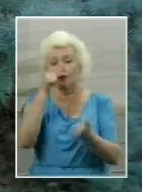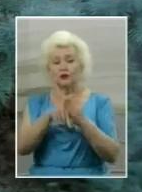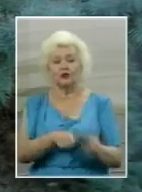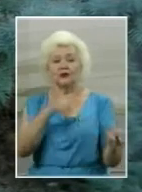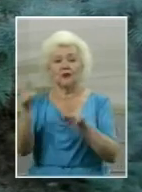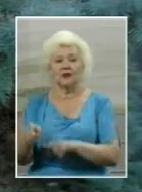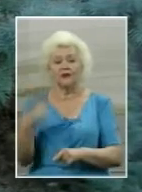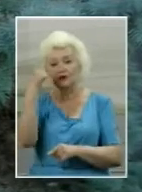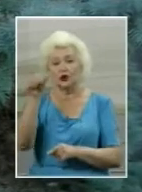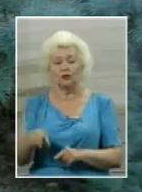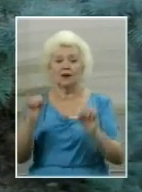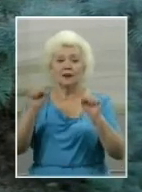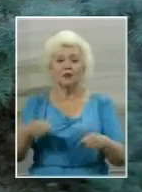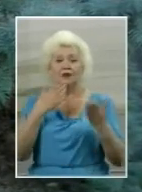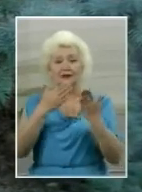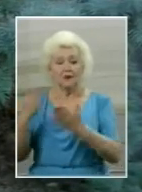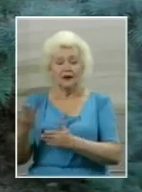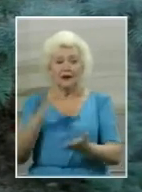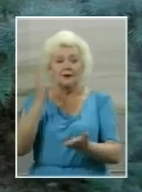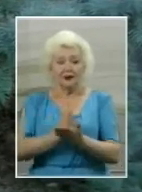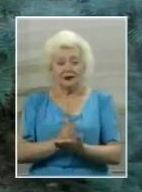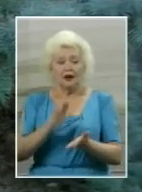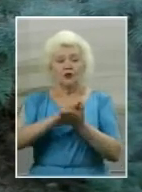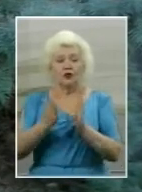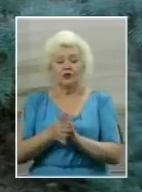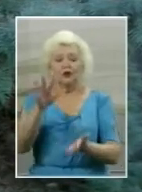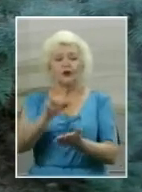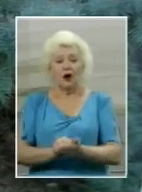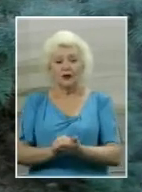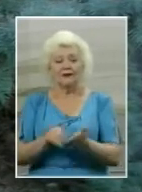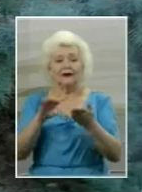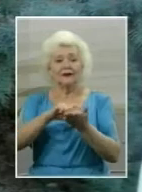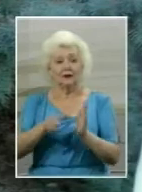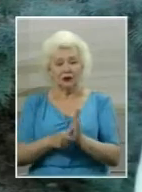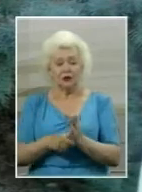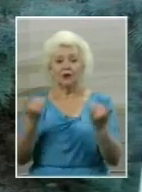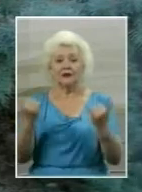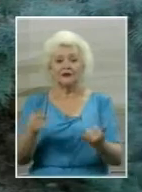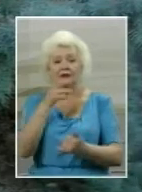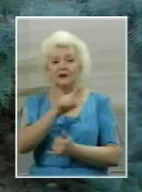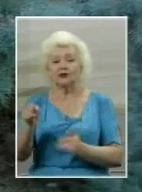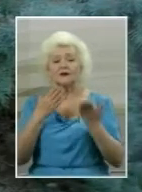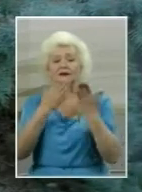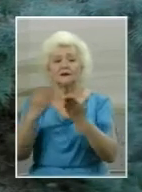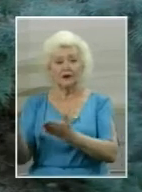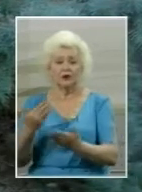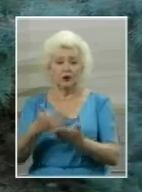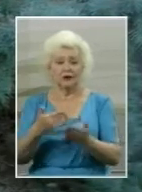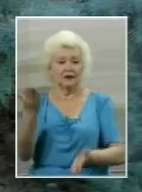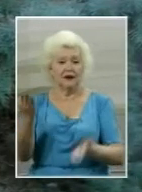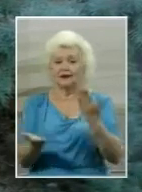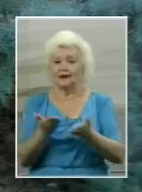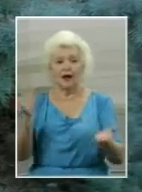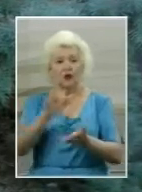особи могли звертатися при наявності договору оренди на житло, на даний час вони звертаються, якщо навіть немає